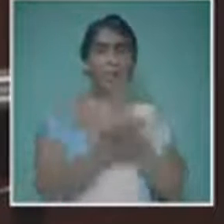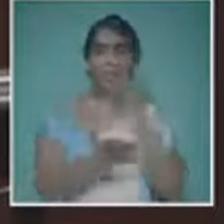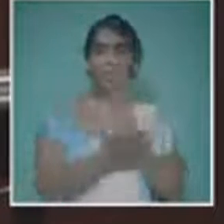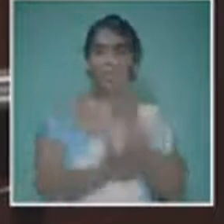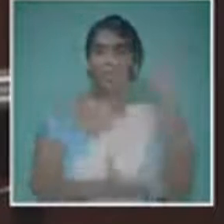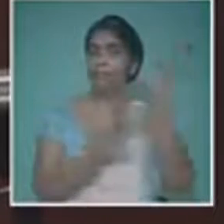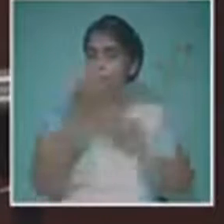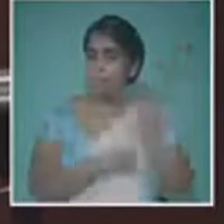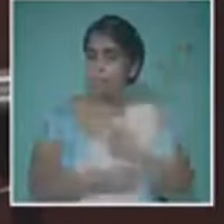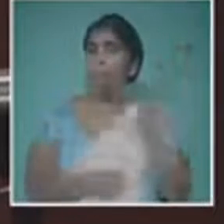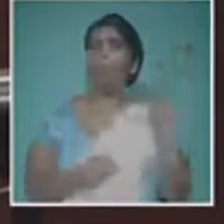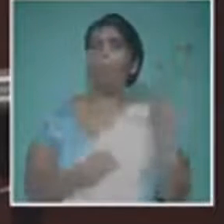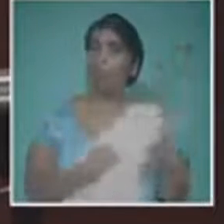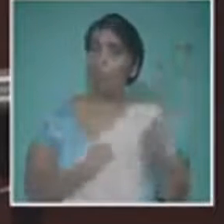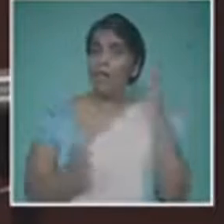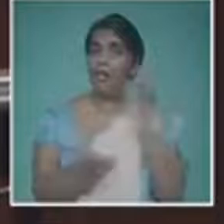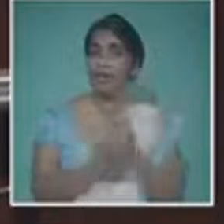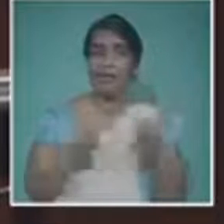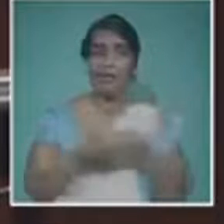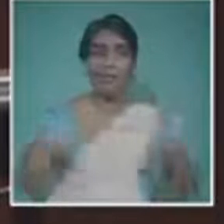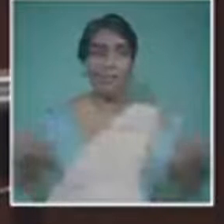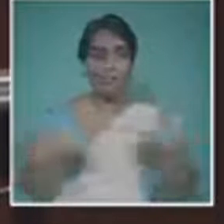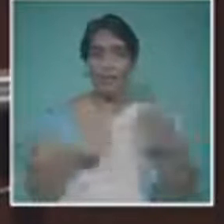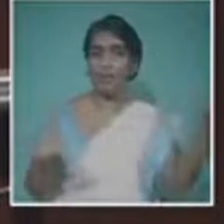சுள்ளி விறகுகள் எனப்படுபவற்றை எடுத்தால்